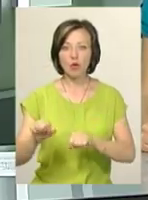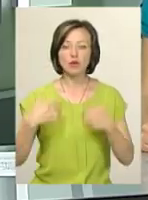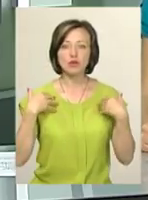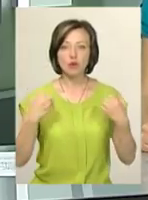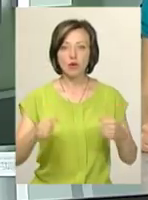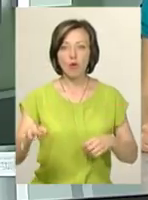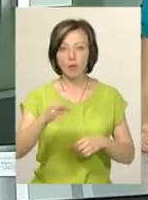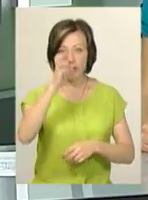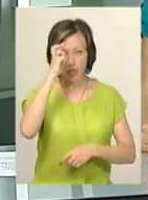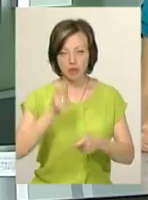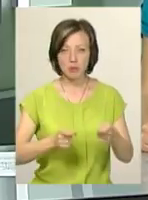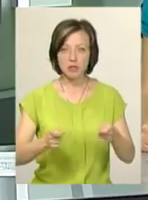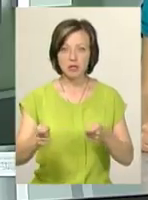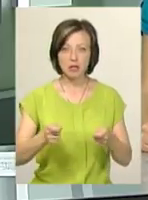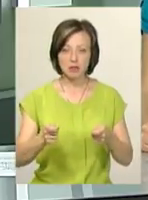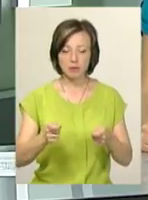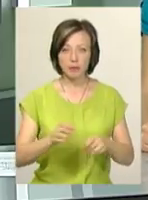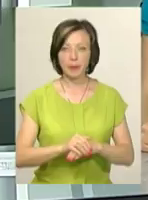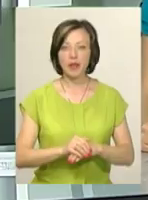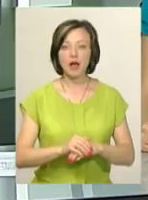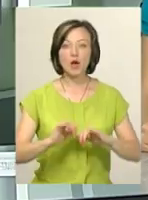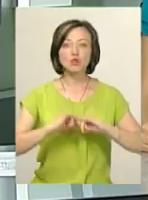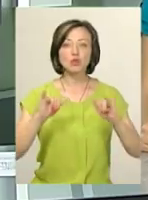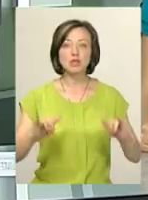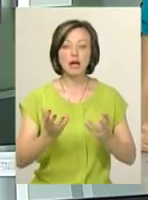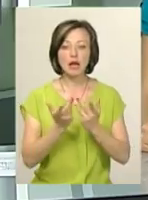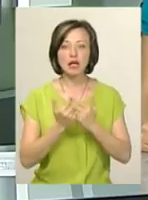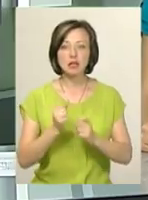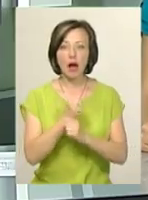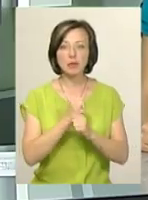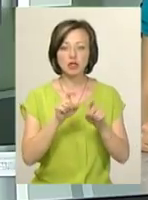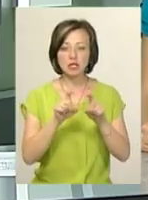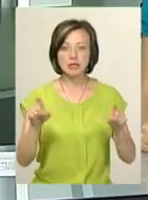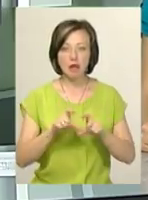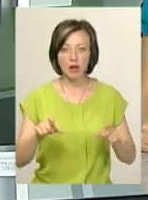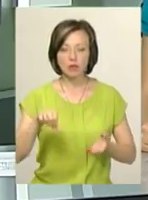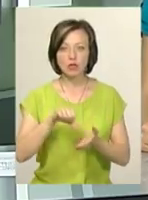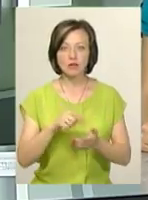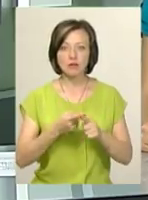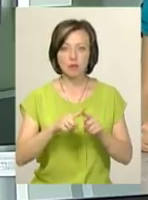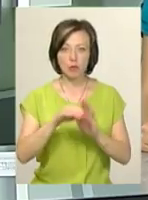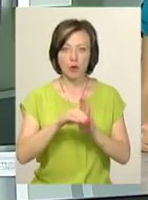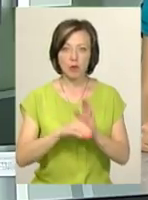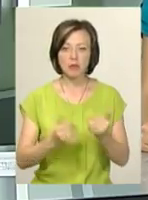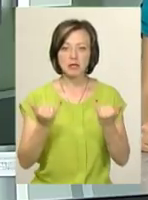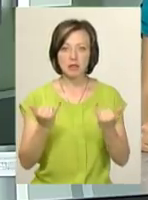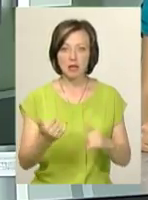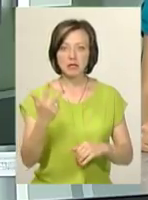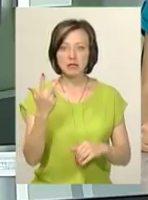здоров'я облдержадміністрації Ольга Трач. Зросла і кількість аптечних закладів, котрі беруть участь у програмі. Зараз